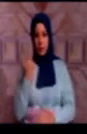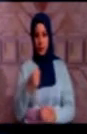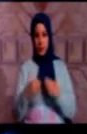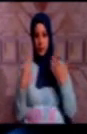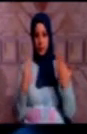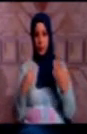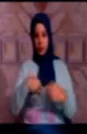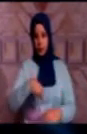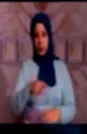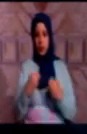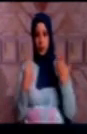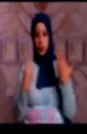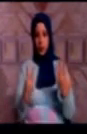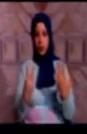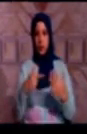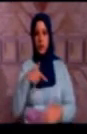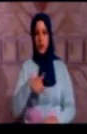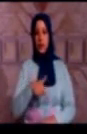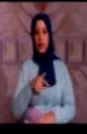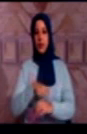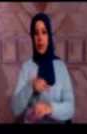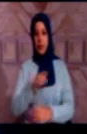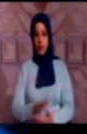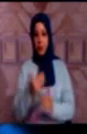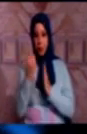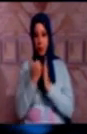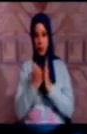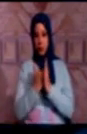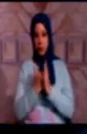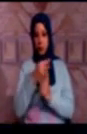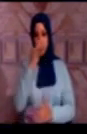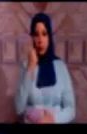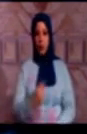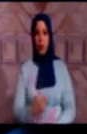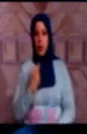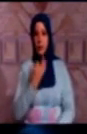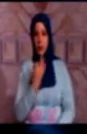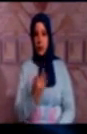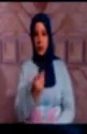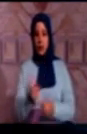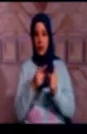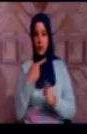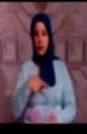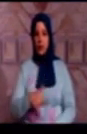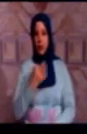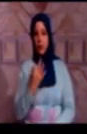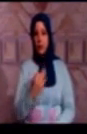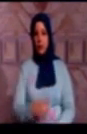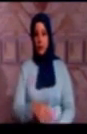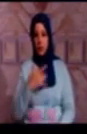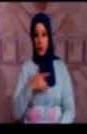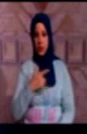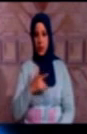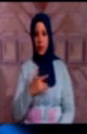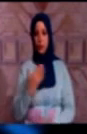مدار هذا الاسبوع كله ما فيش ارتفاعات ملحوظه في درجات الحراره زي ما قلنا متوسط درجات الحراره 35 35 المحسوسه نتيجه